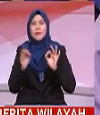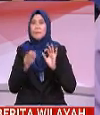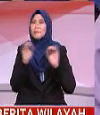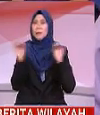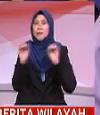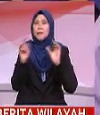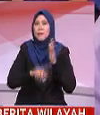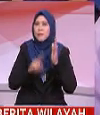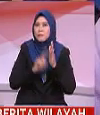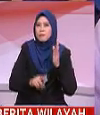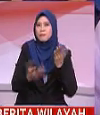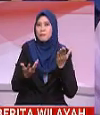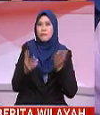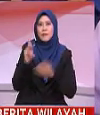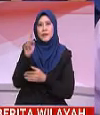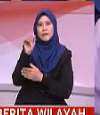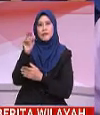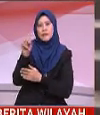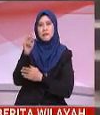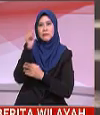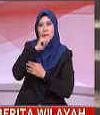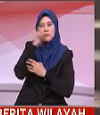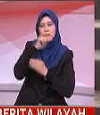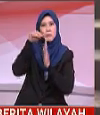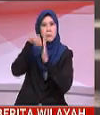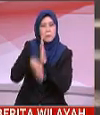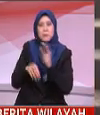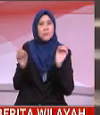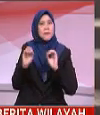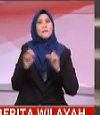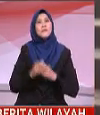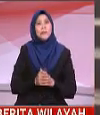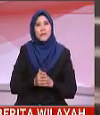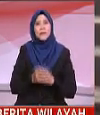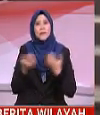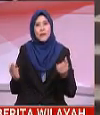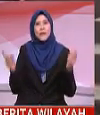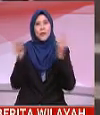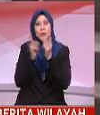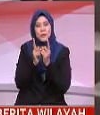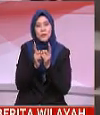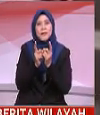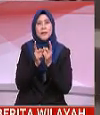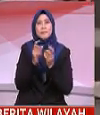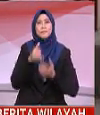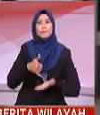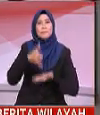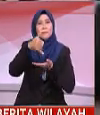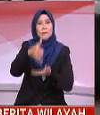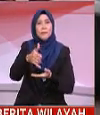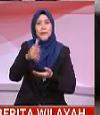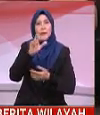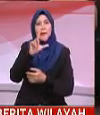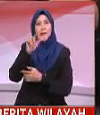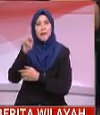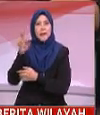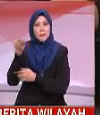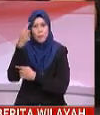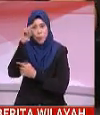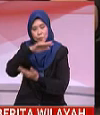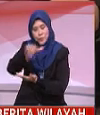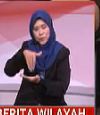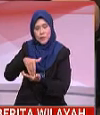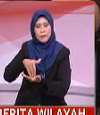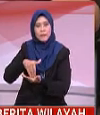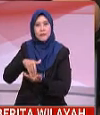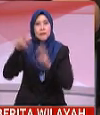menunjukkan suatu kesan yang sangat ketara. Dr. Ali Akbar ditemui ketika Majlis Apresiasi LKM Peringkat Pusat Penyelidikan